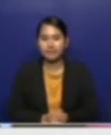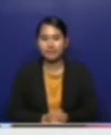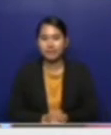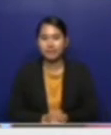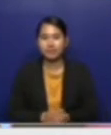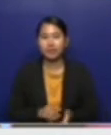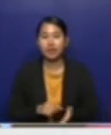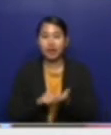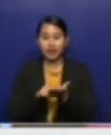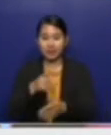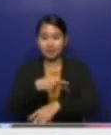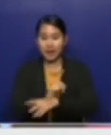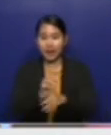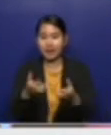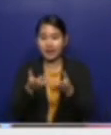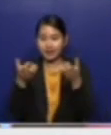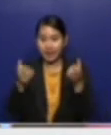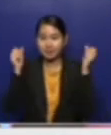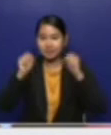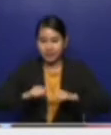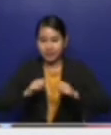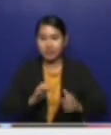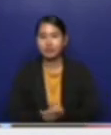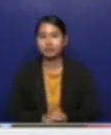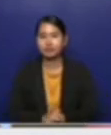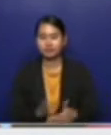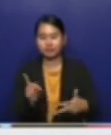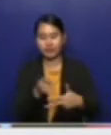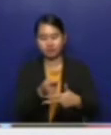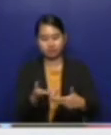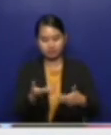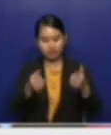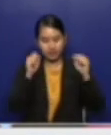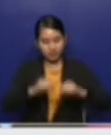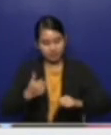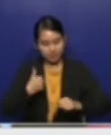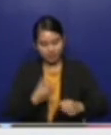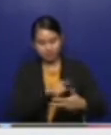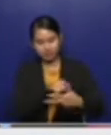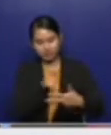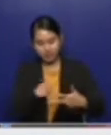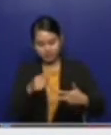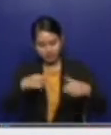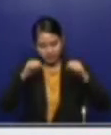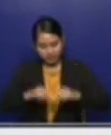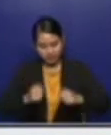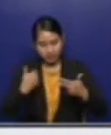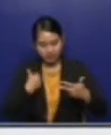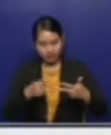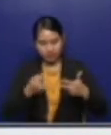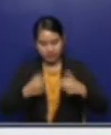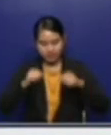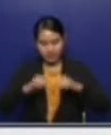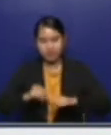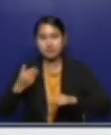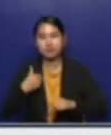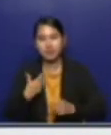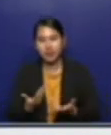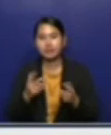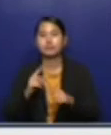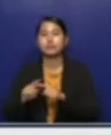ประธานแยกประเด็นลงมติจะตั้งวิหรือไม่จะส่งสามัญหรือไม่แล้วก็จะส่งให้รัฐบาล